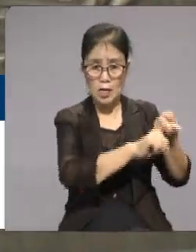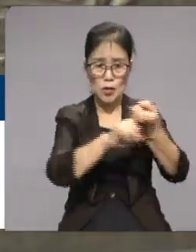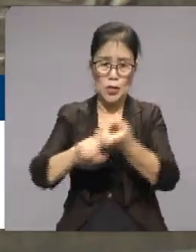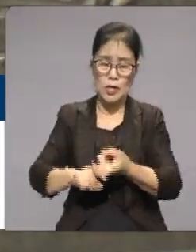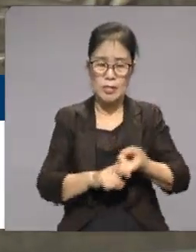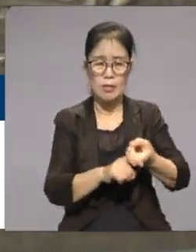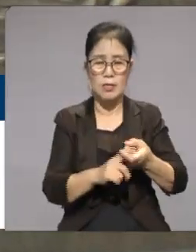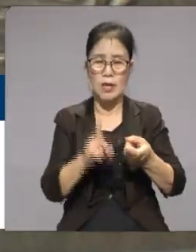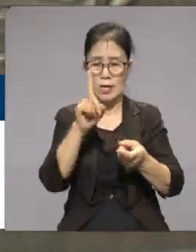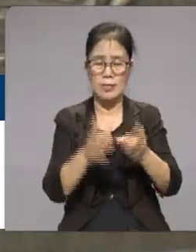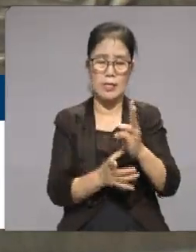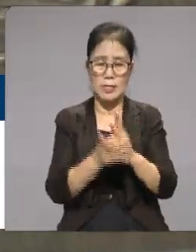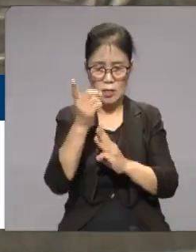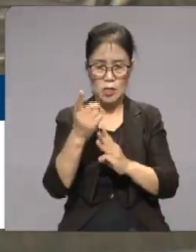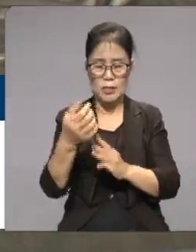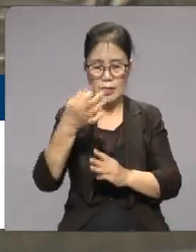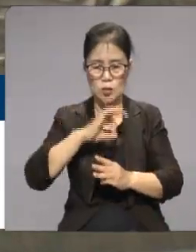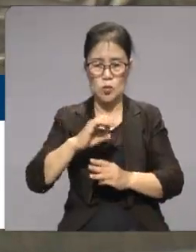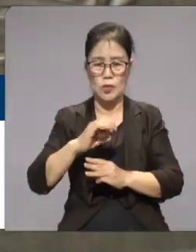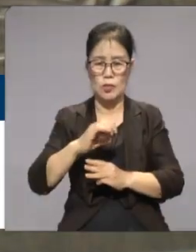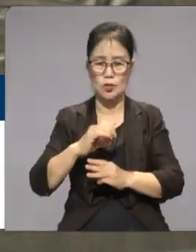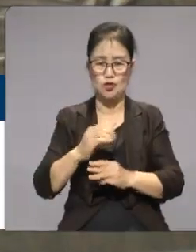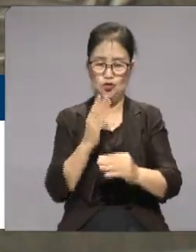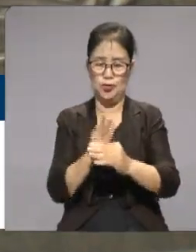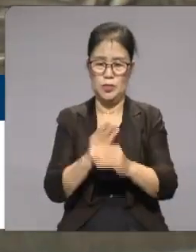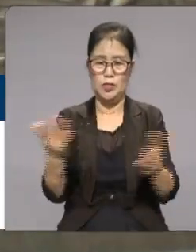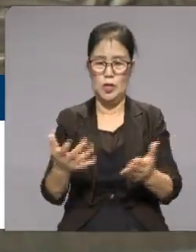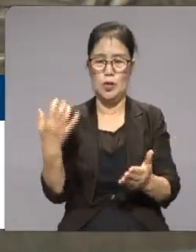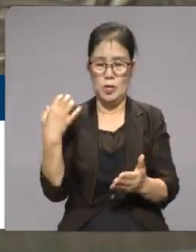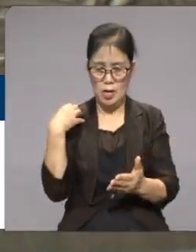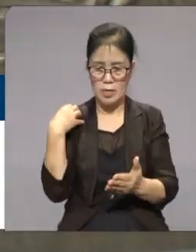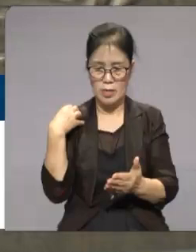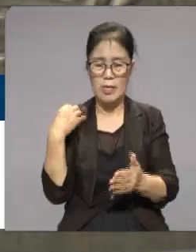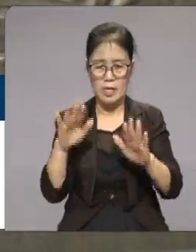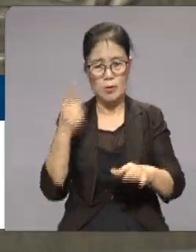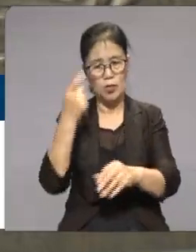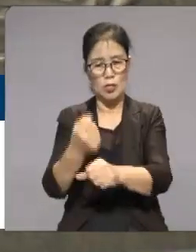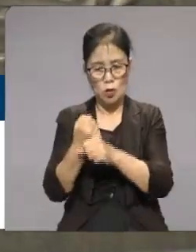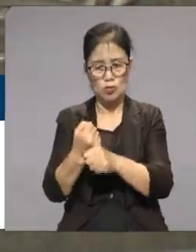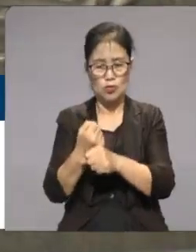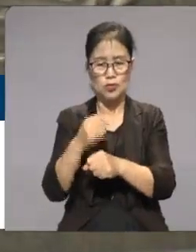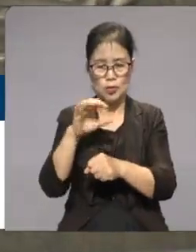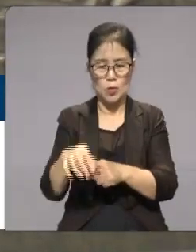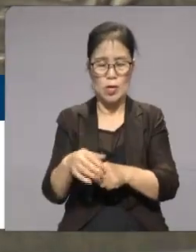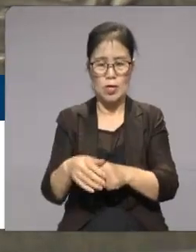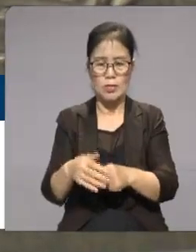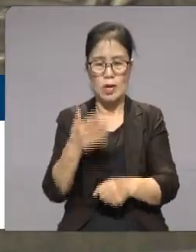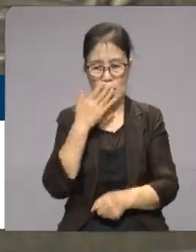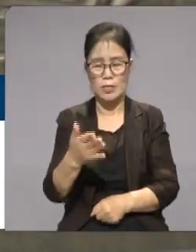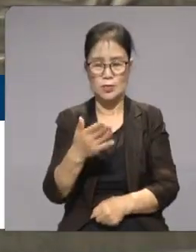이제 연결해서 하나의 시너지 효과를 내는 구심점 역할을 이번 우리 마린 뉴겐트